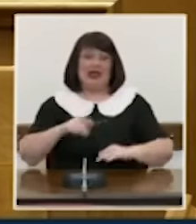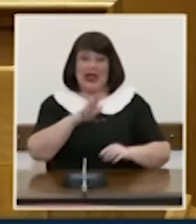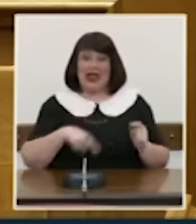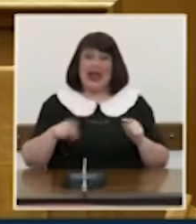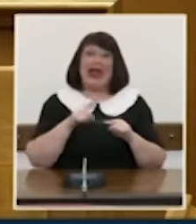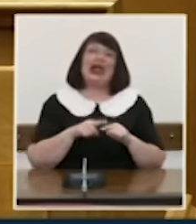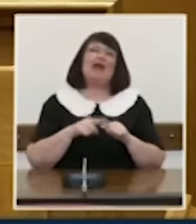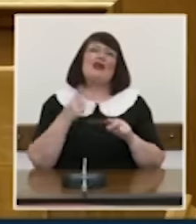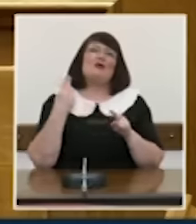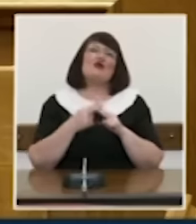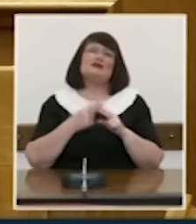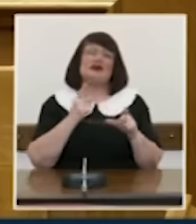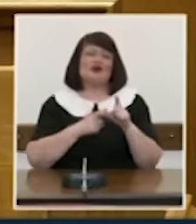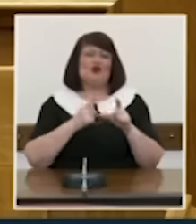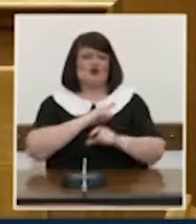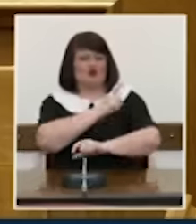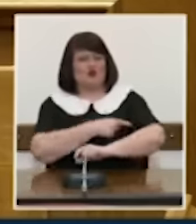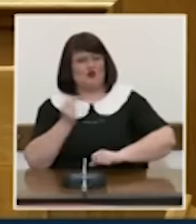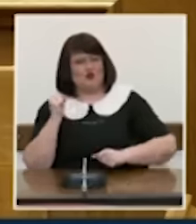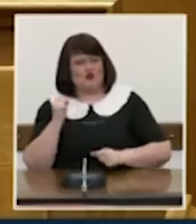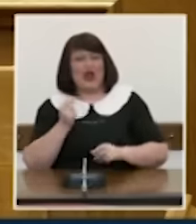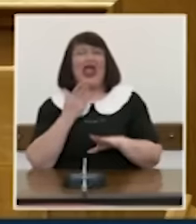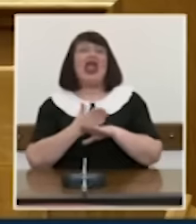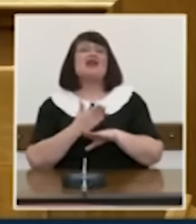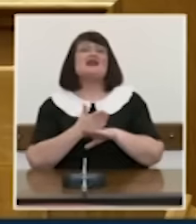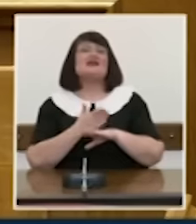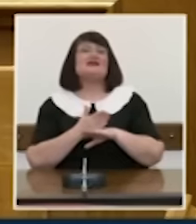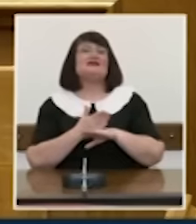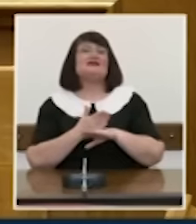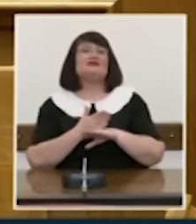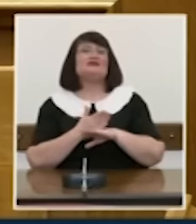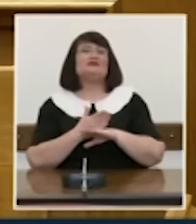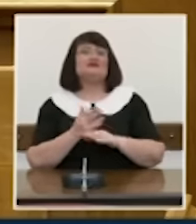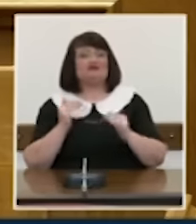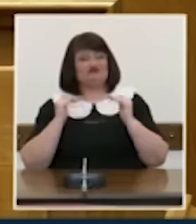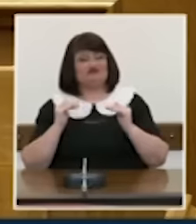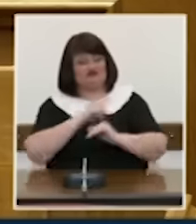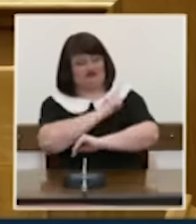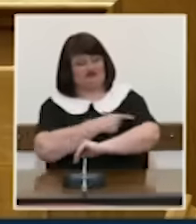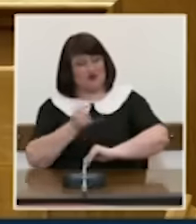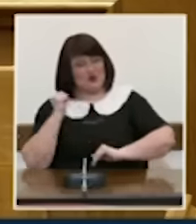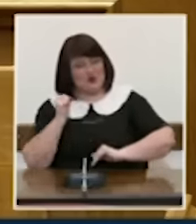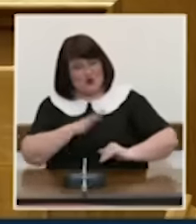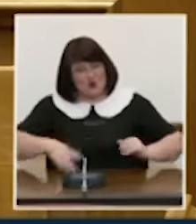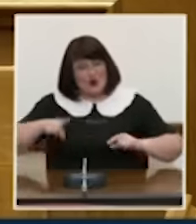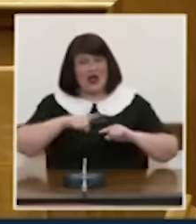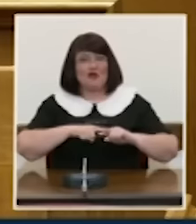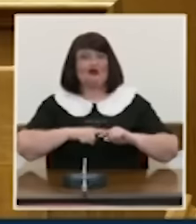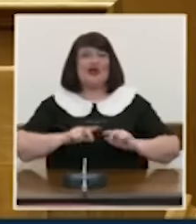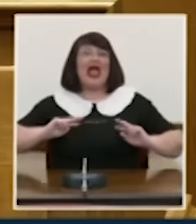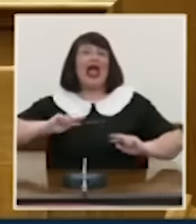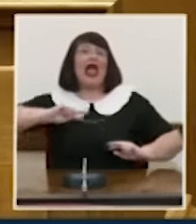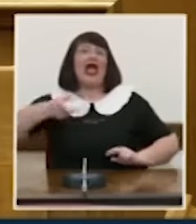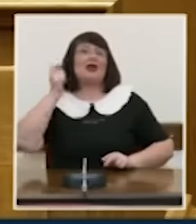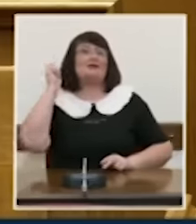δυνατό ΚΚΕ αποτελεί εγγύηση ότι θα είναι ο ίδιος ο λαός δυνατός και το κίνημά του. Αντιπολίτευση στη χώρα υπάρχει